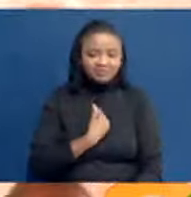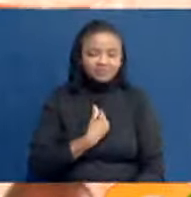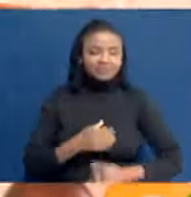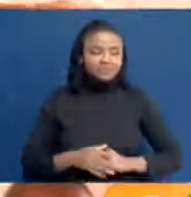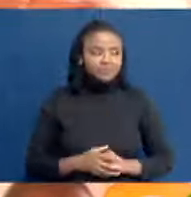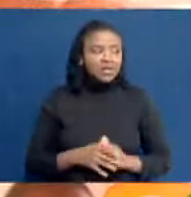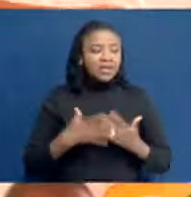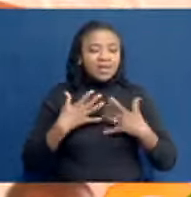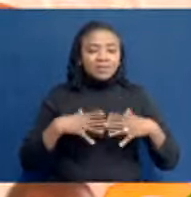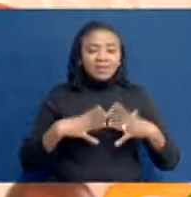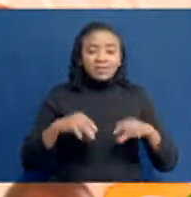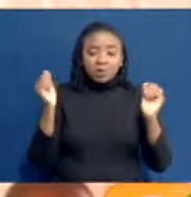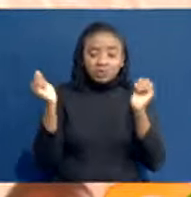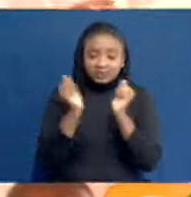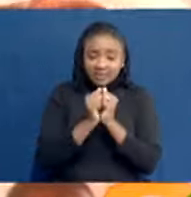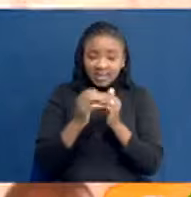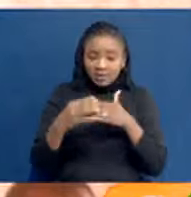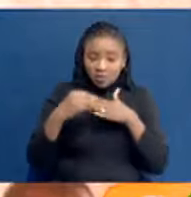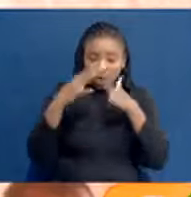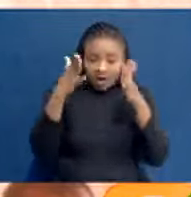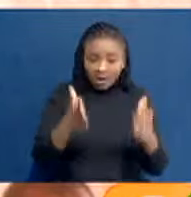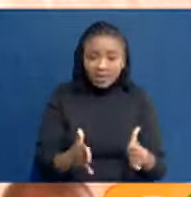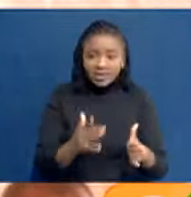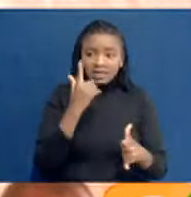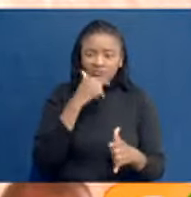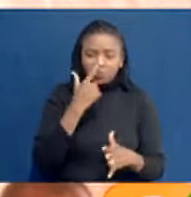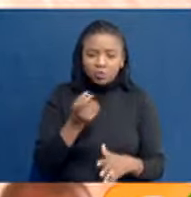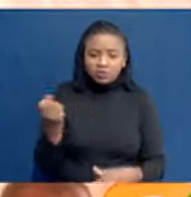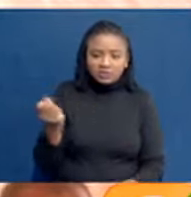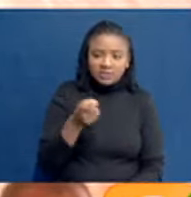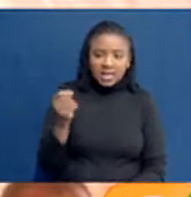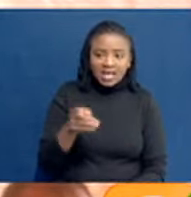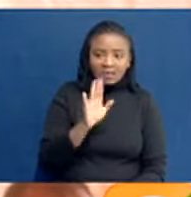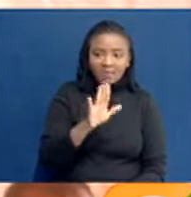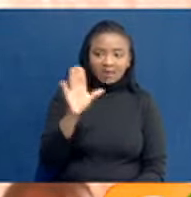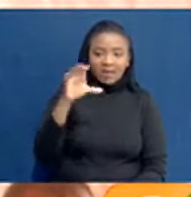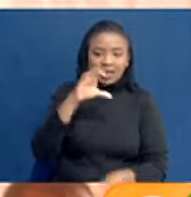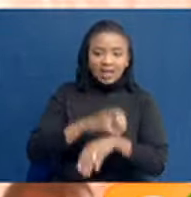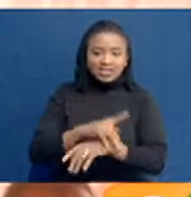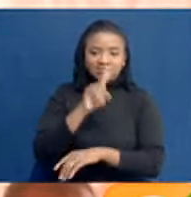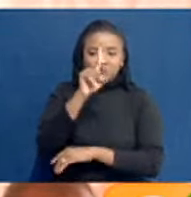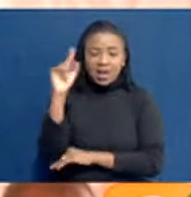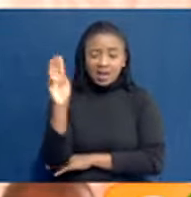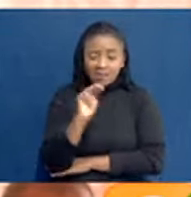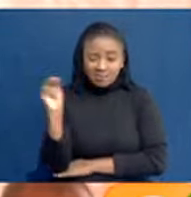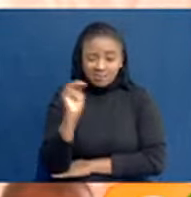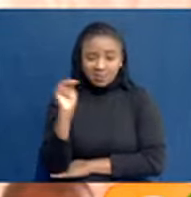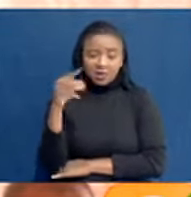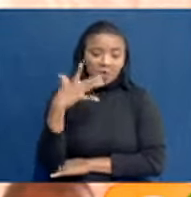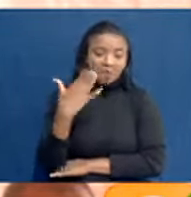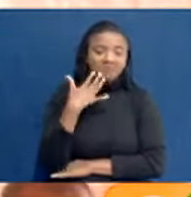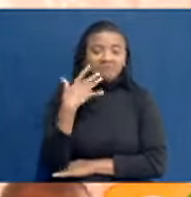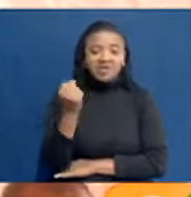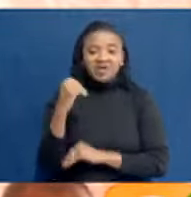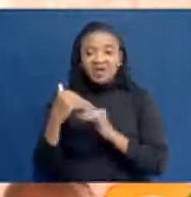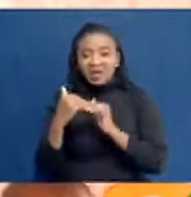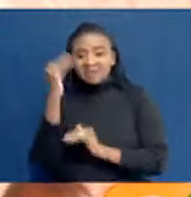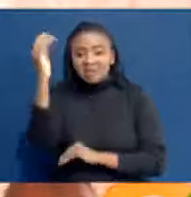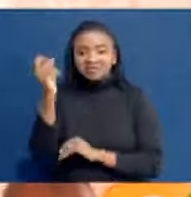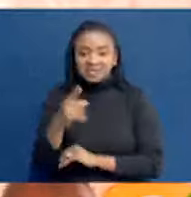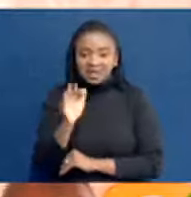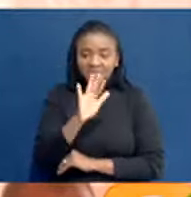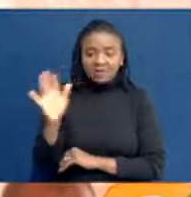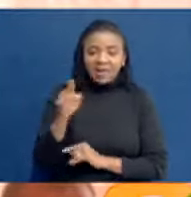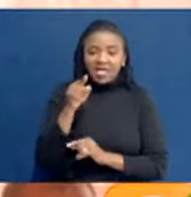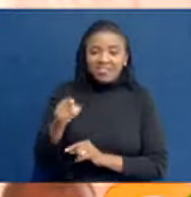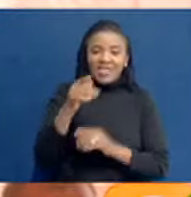Watu 10 viongozi ambao wanalipwa mshahara wa 1 million ama 500 and above always